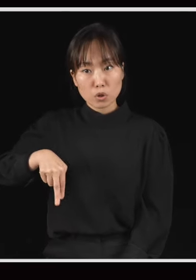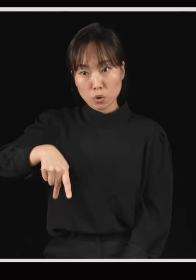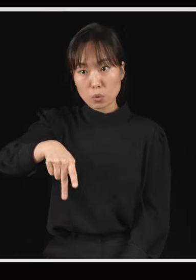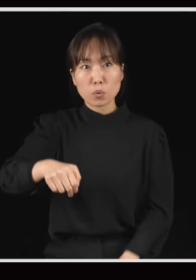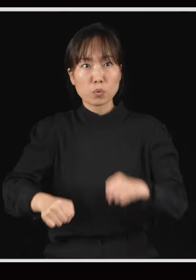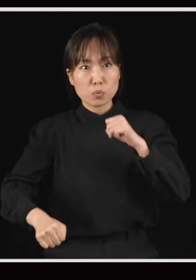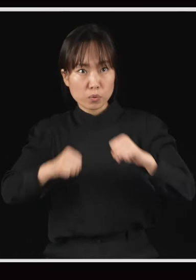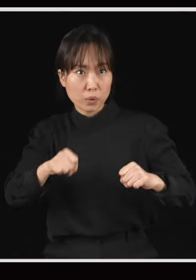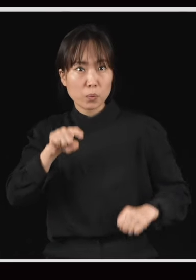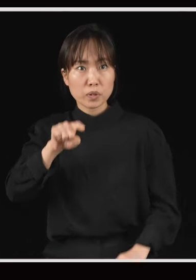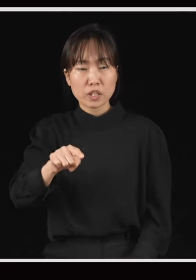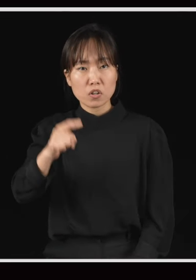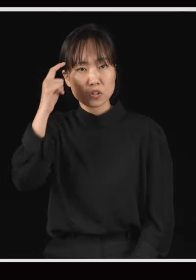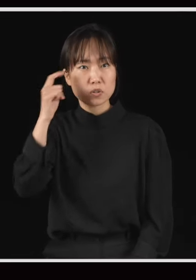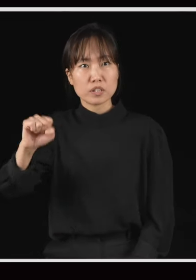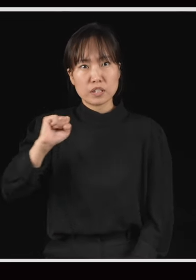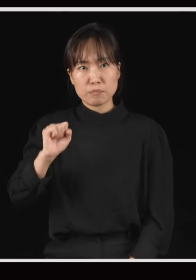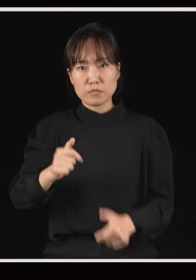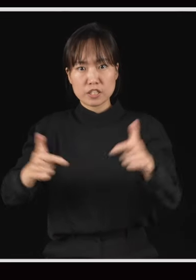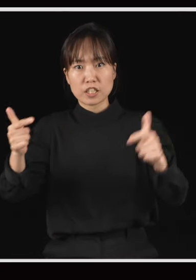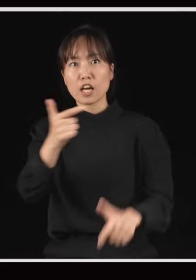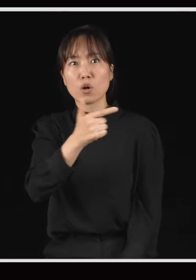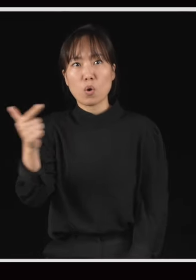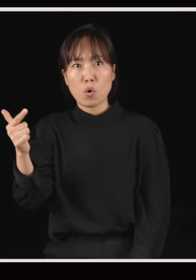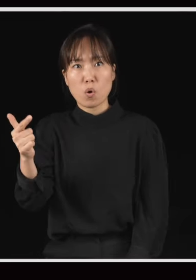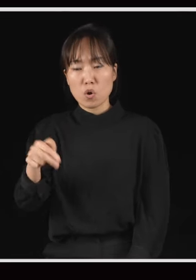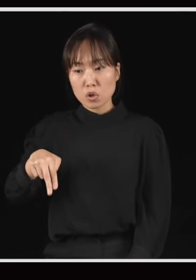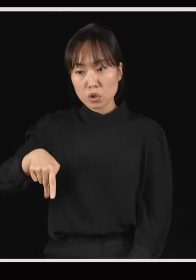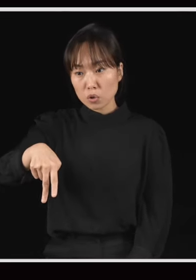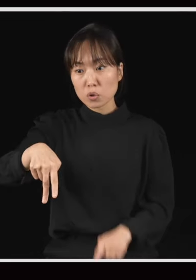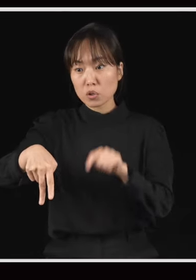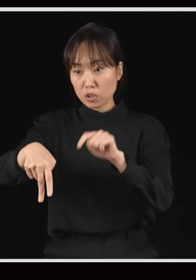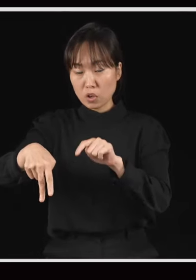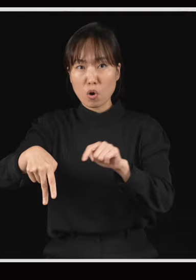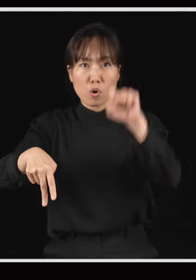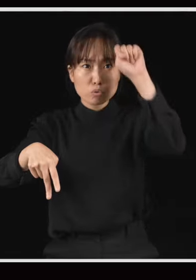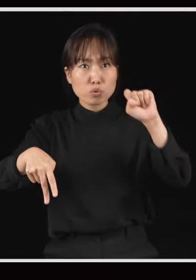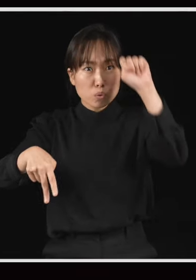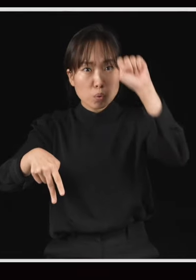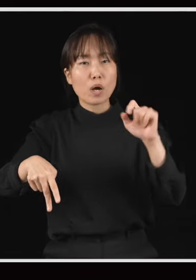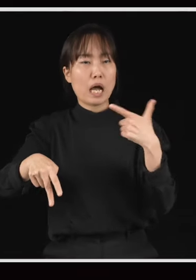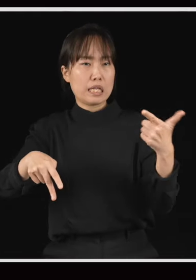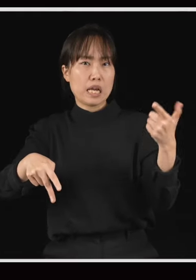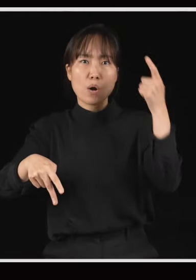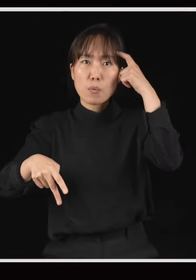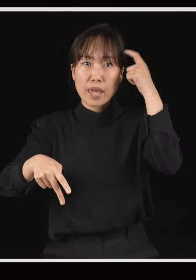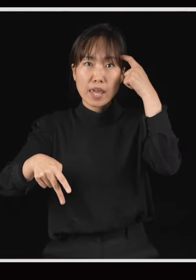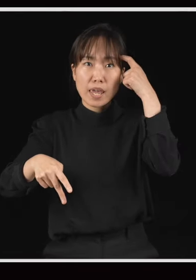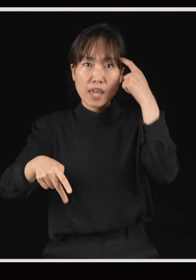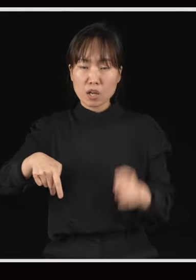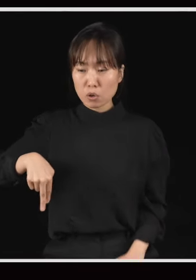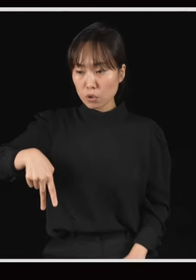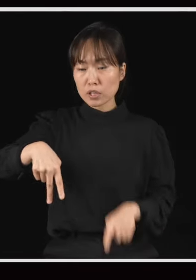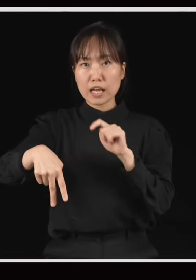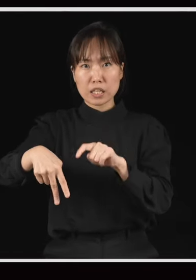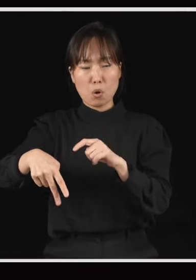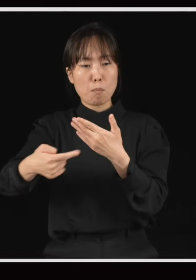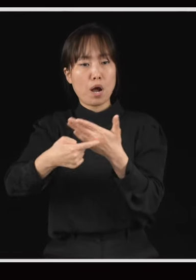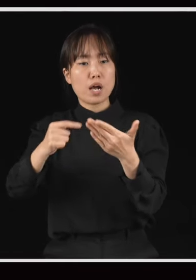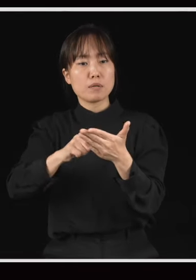특히 유산소 운동은 조금 더 멘탈한 측면이 저는 강하다고 봅니다. 그러니까 걷기는 또 운동이라고 하면 안 되는 이유가,